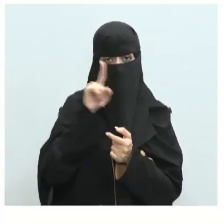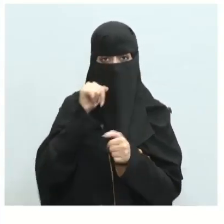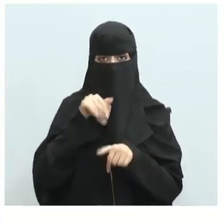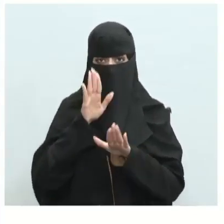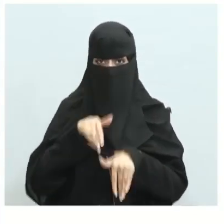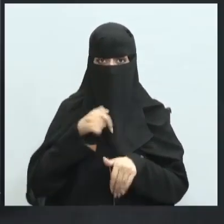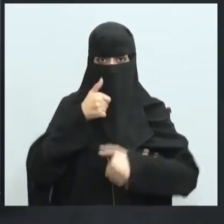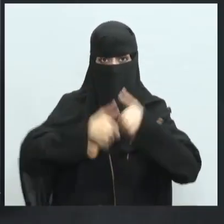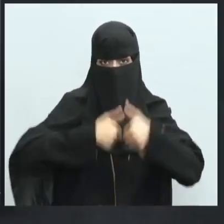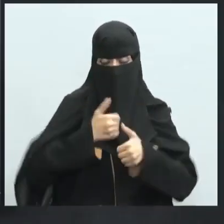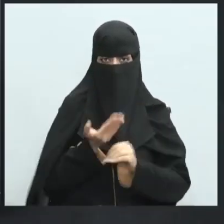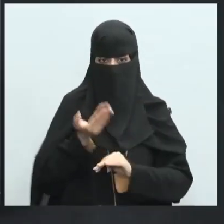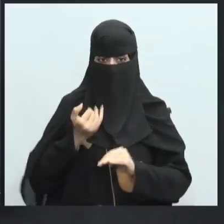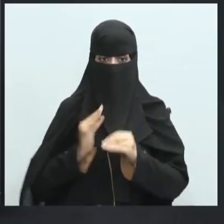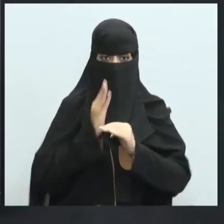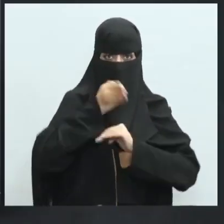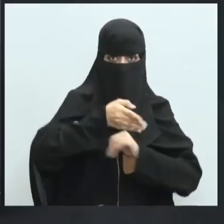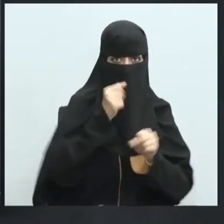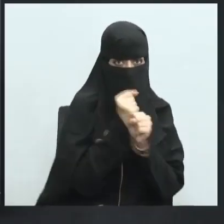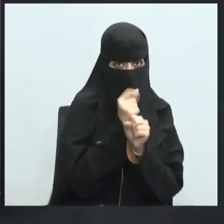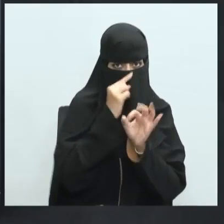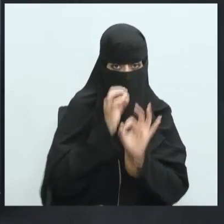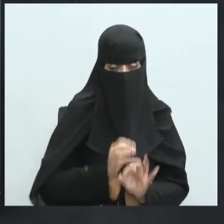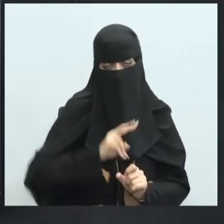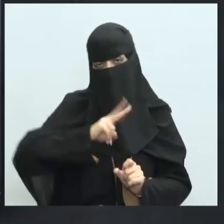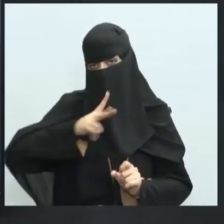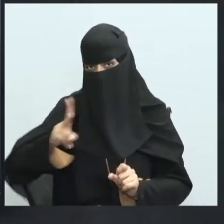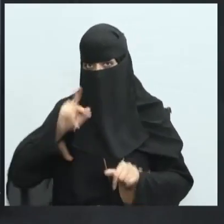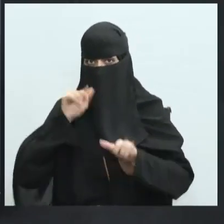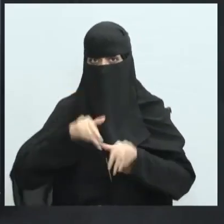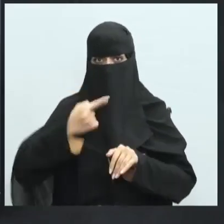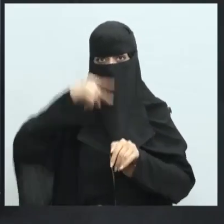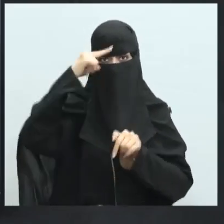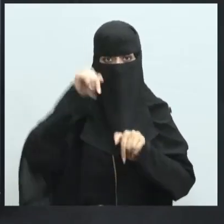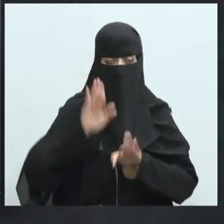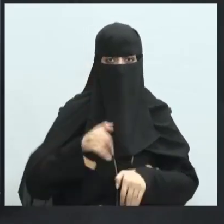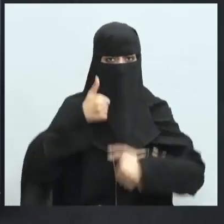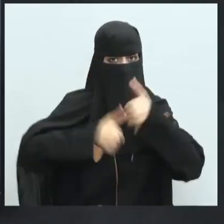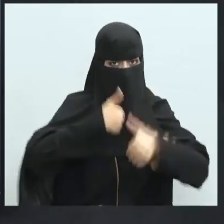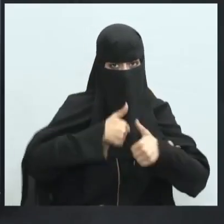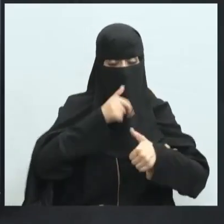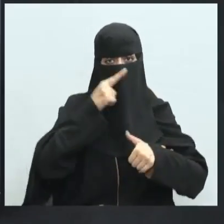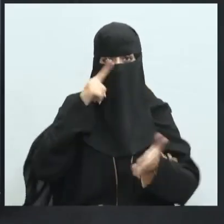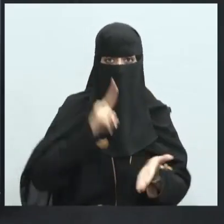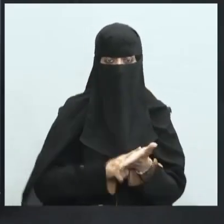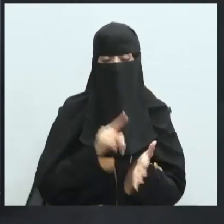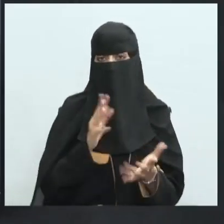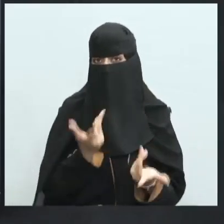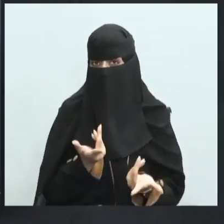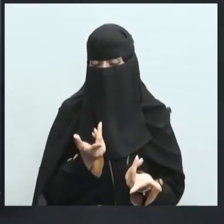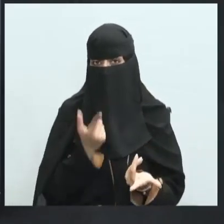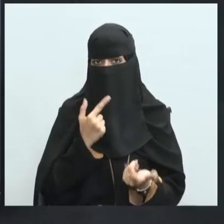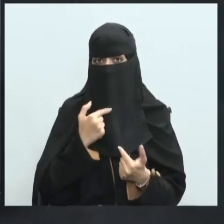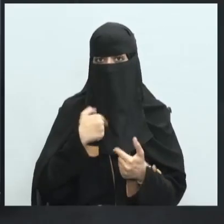الاختبارات قبل التقدم للوظيفه هنالك اختبارات متعدده من تلك الاختبارات ان